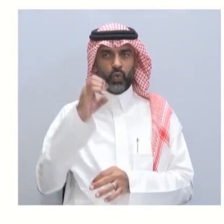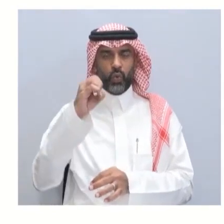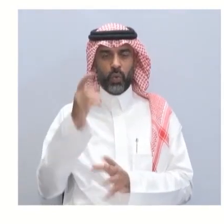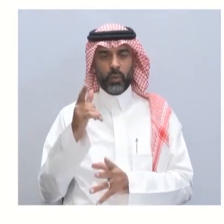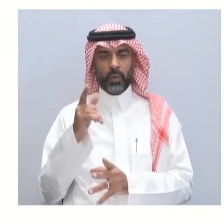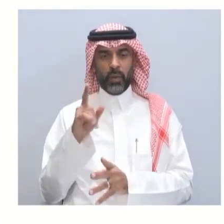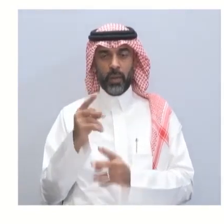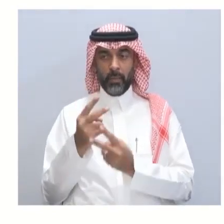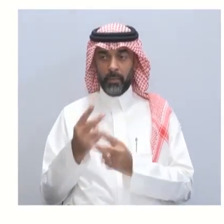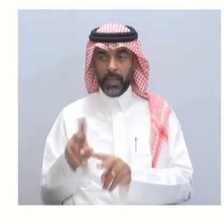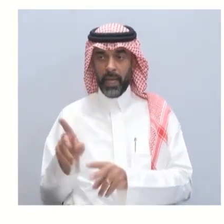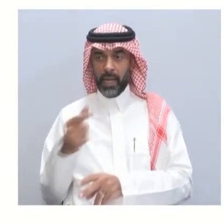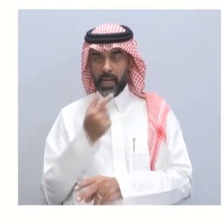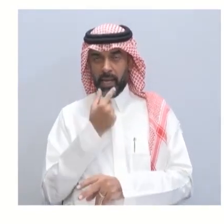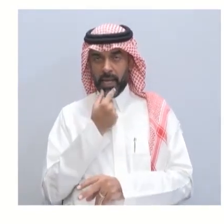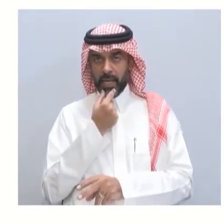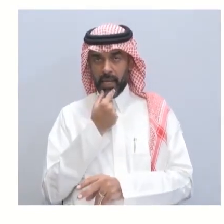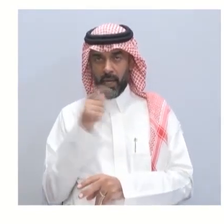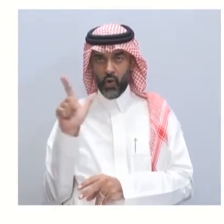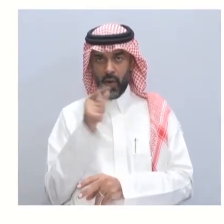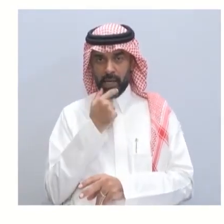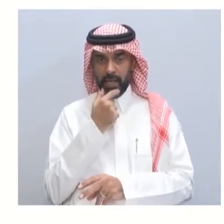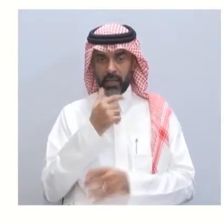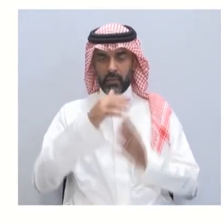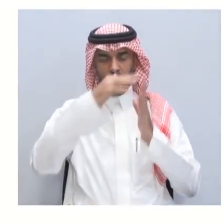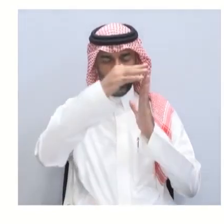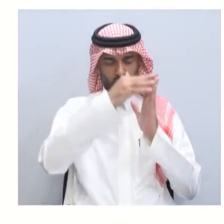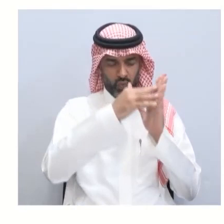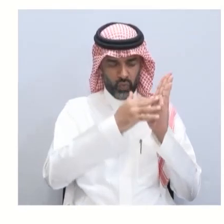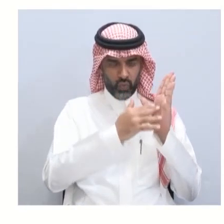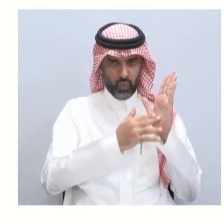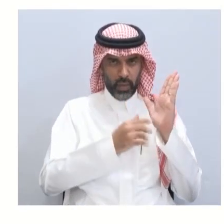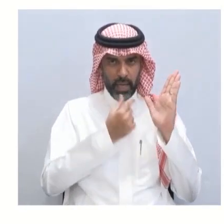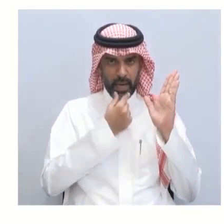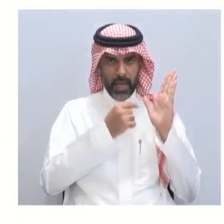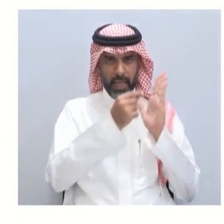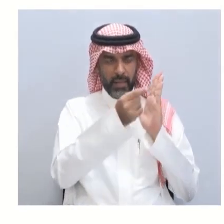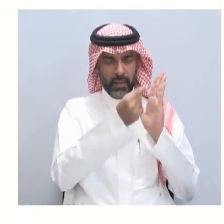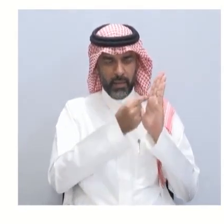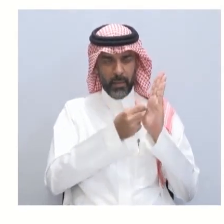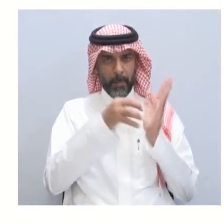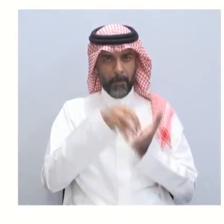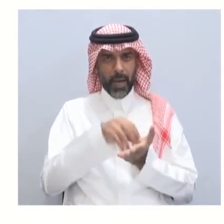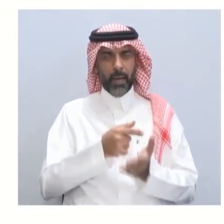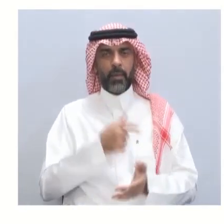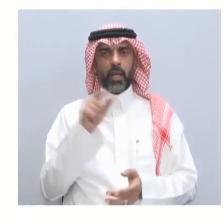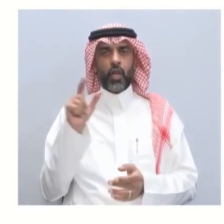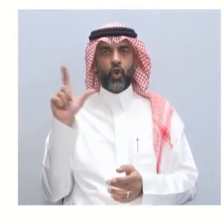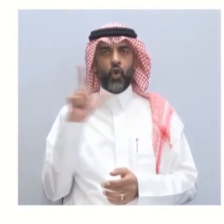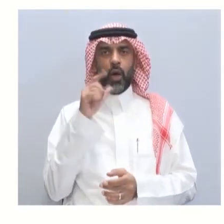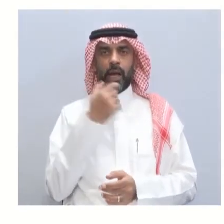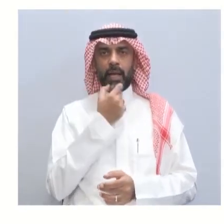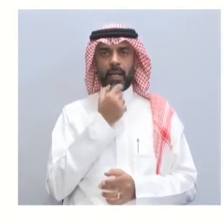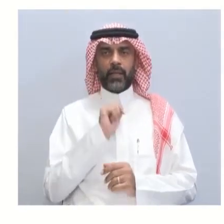البدايه باللغه الانجليزيه اعرض عناصر هذه القائمه باللغه الانجليزيه واذا كانت البدايه